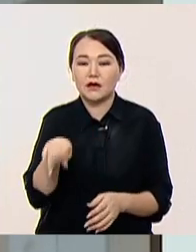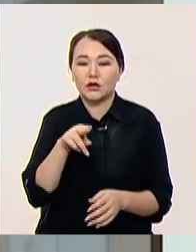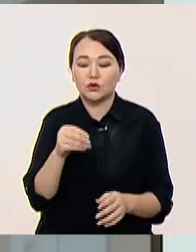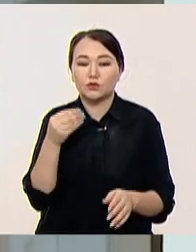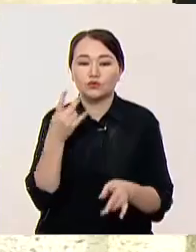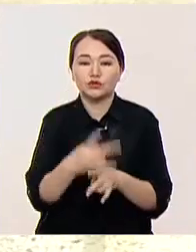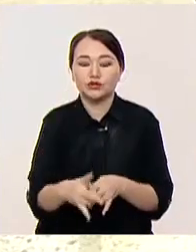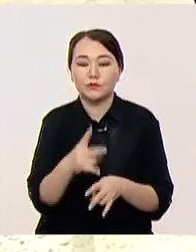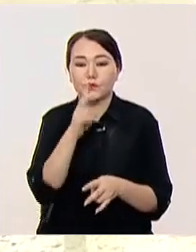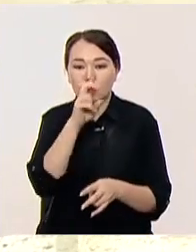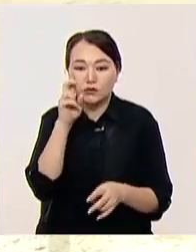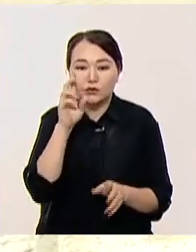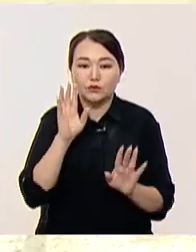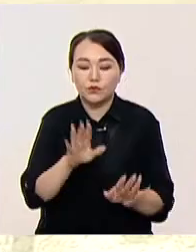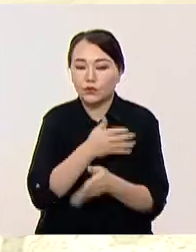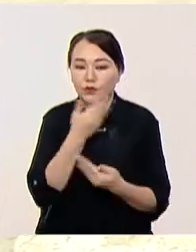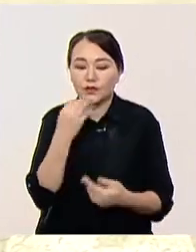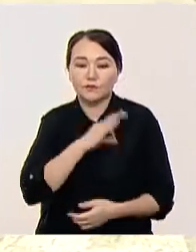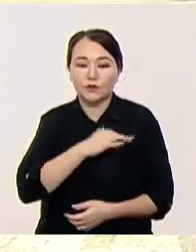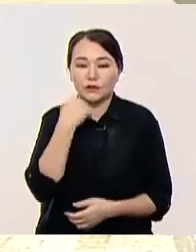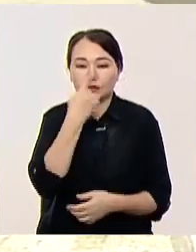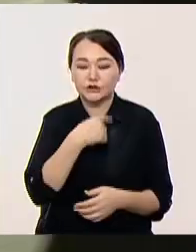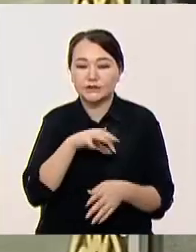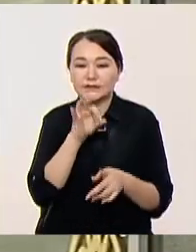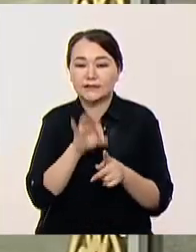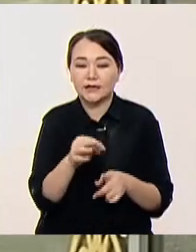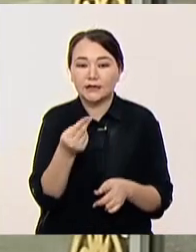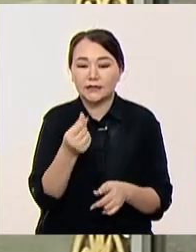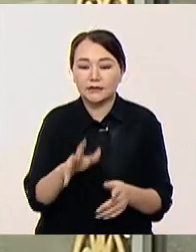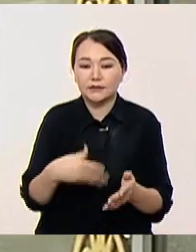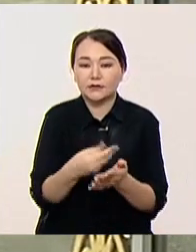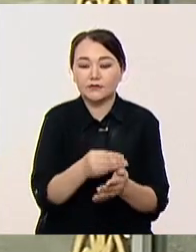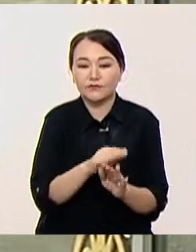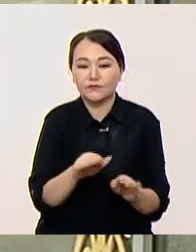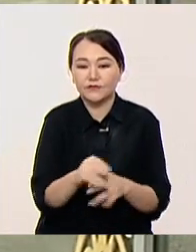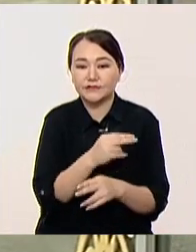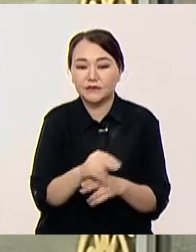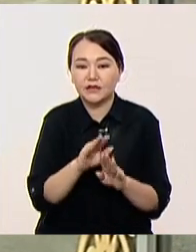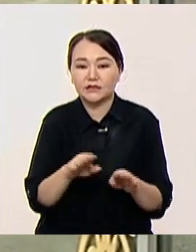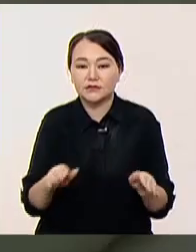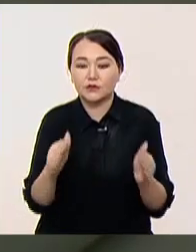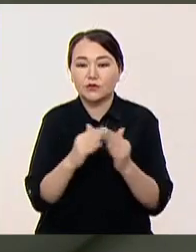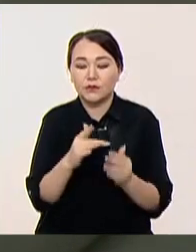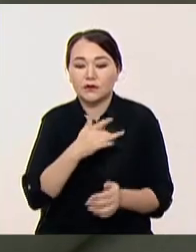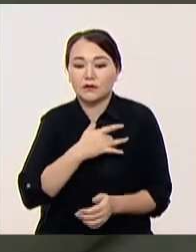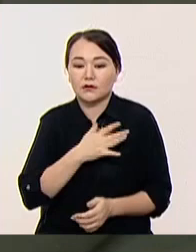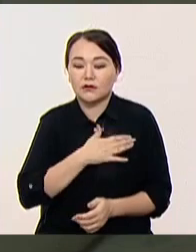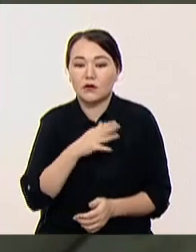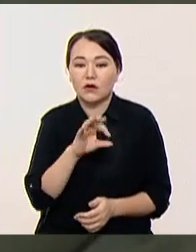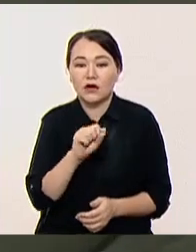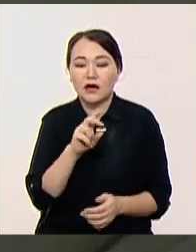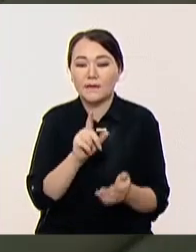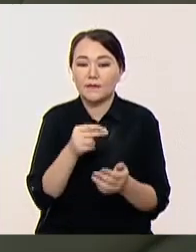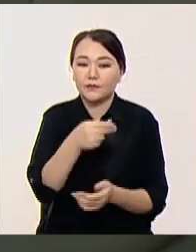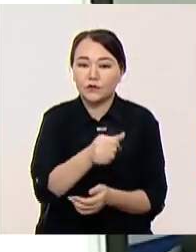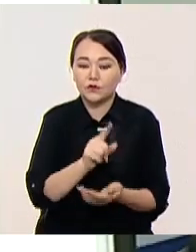ущерб не только государству. Они использовали в личных целях деньги, предназначенные воспитанникам детских домов, присваивали алименты. И это